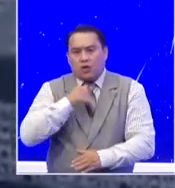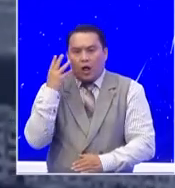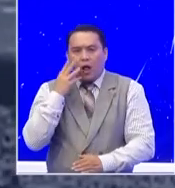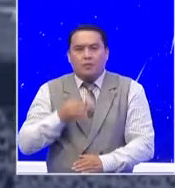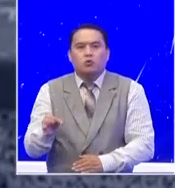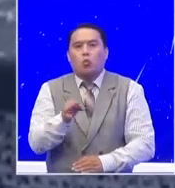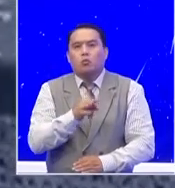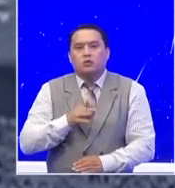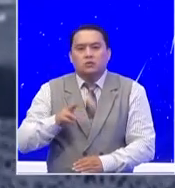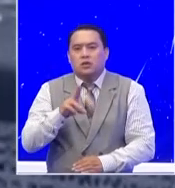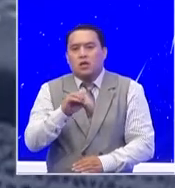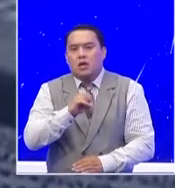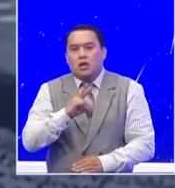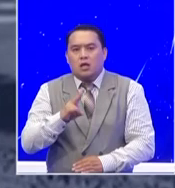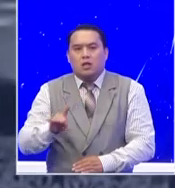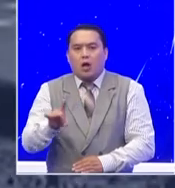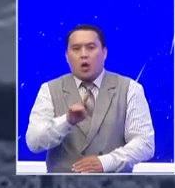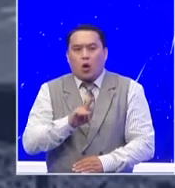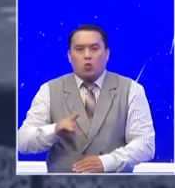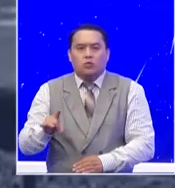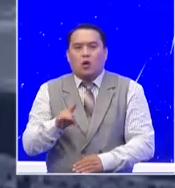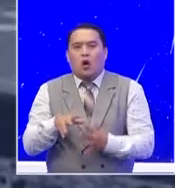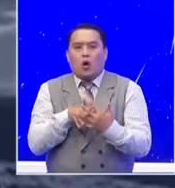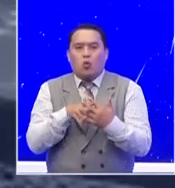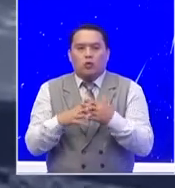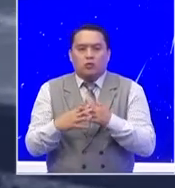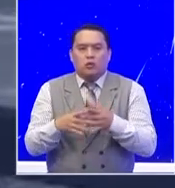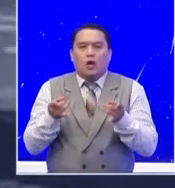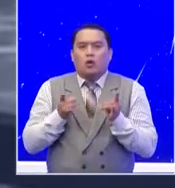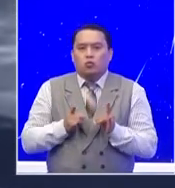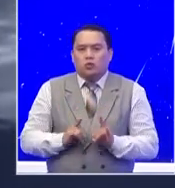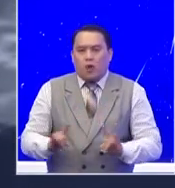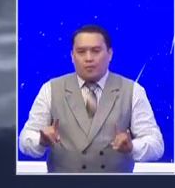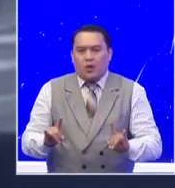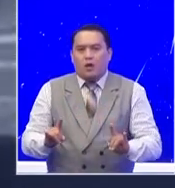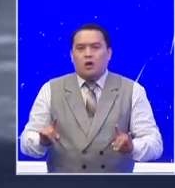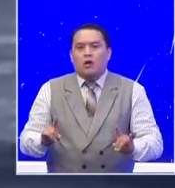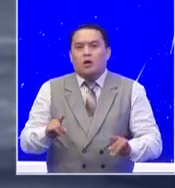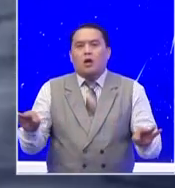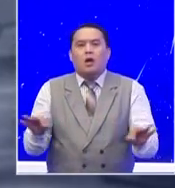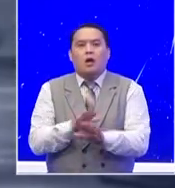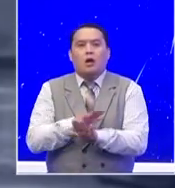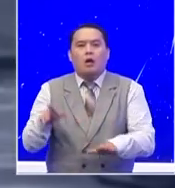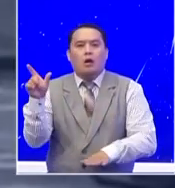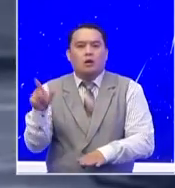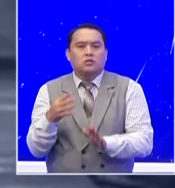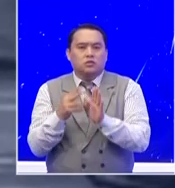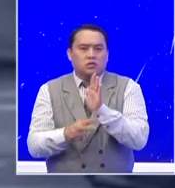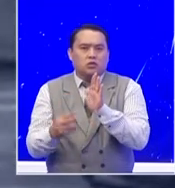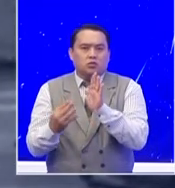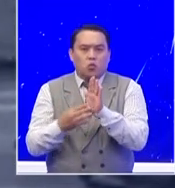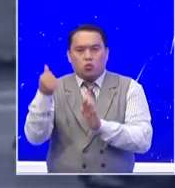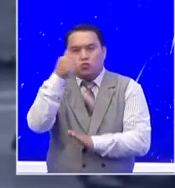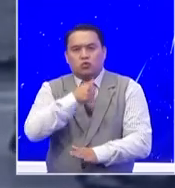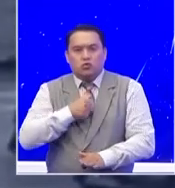жылы Алматы облысының Кеген ауданына қарасты Көппияз ауылында дүниеге келген. Дәстүрлі әнші 1989 жылы